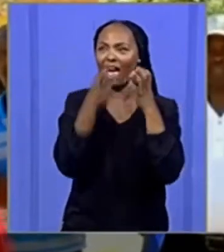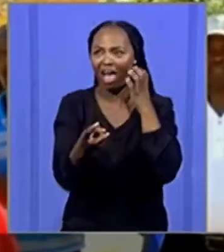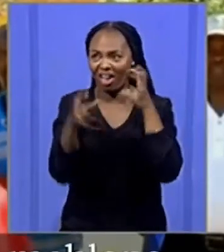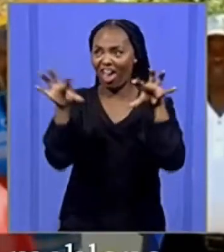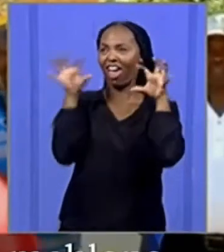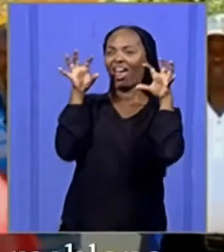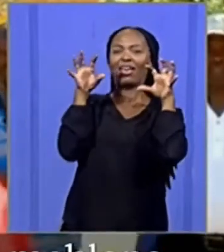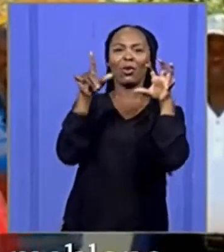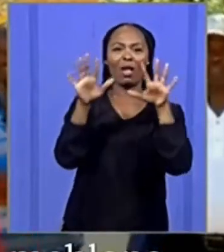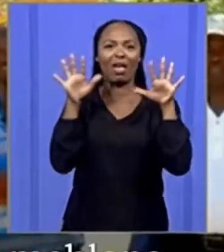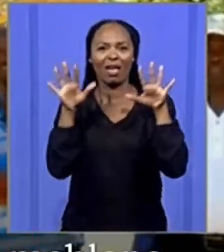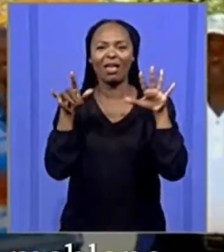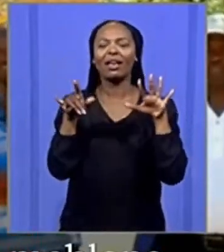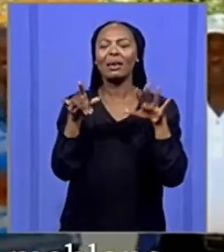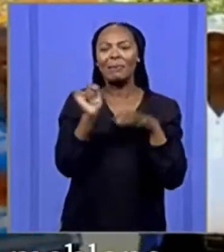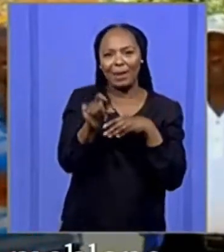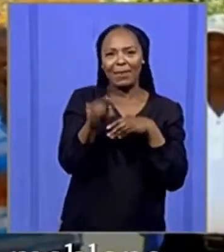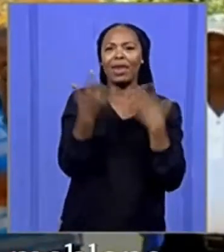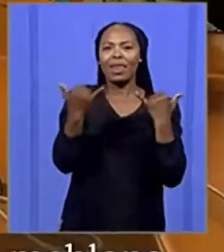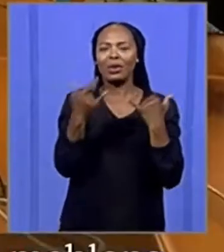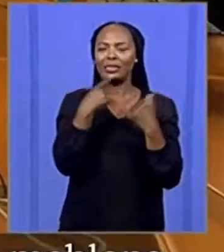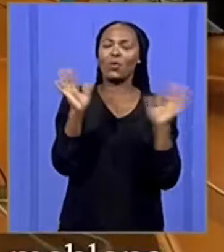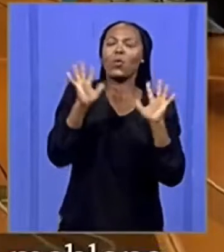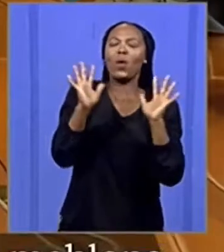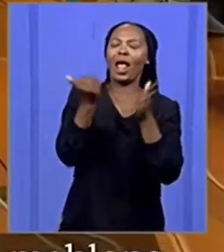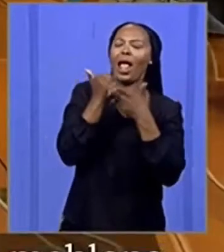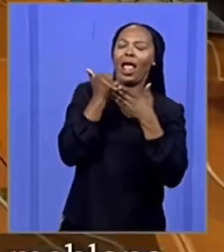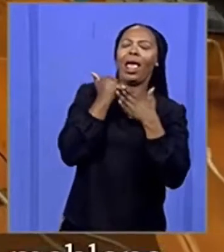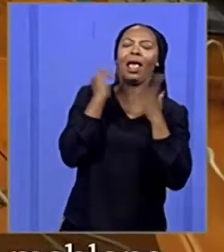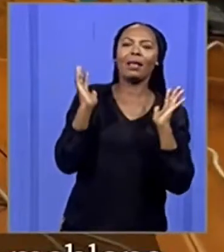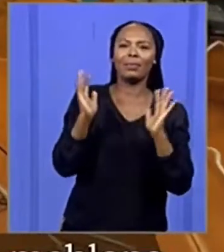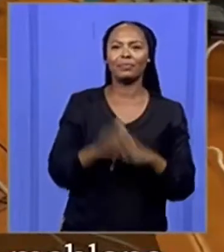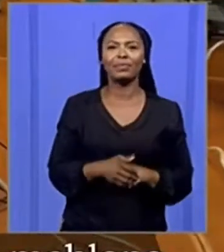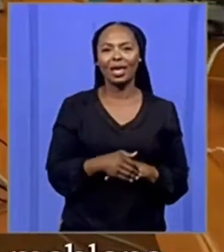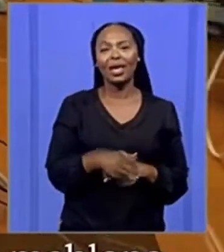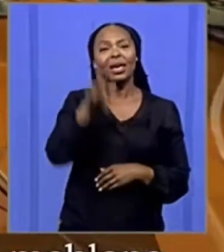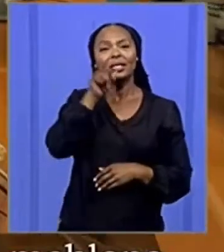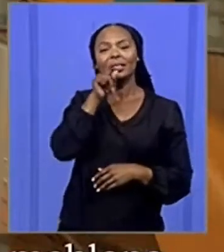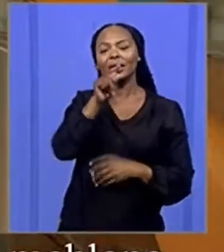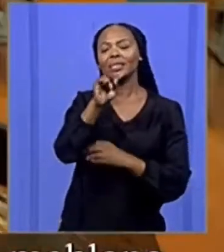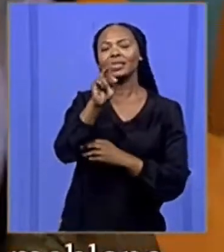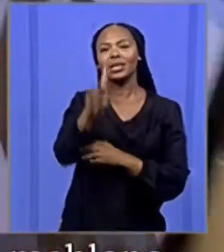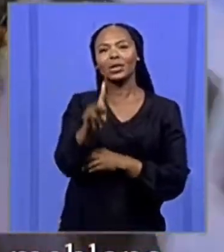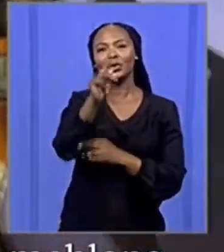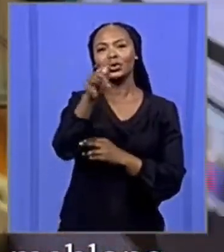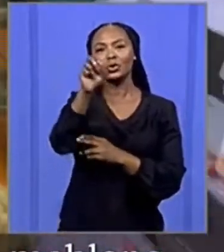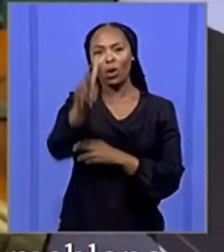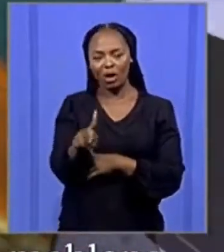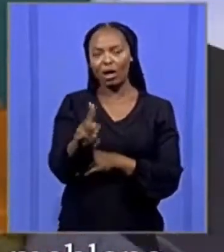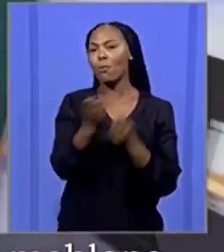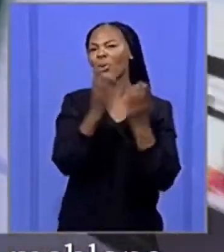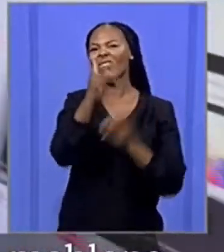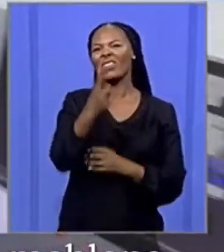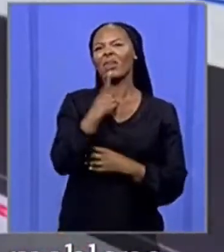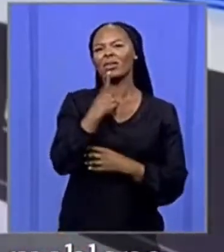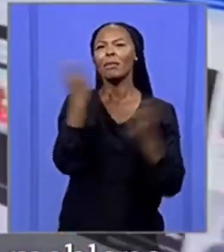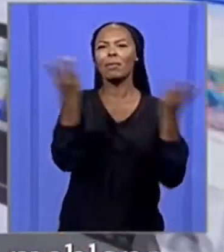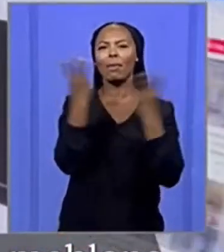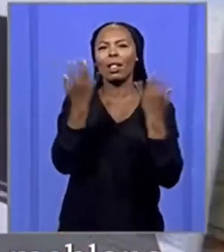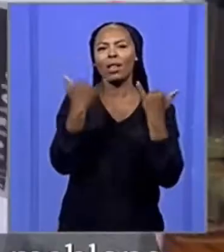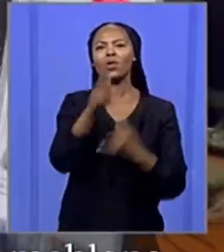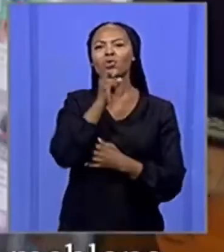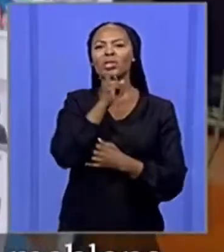ire lepe kere batho ba modimo thuša. Badiriši ba TikTok ba go gagabela go 5,000 ba šomišitše lentšu la Gopane go